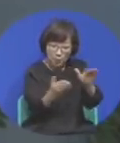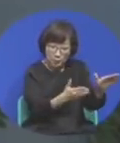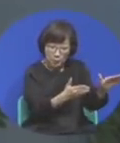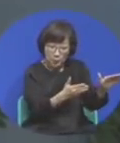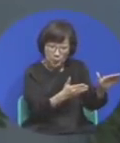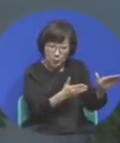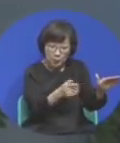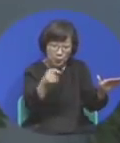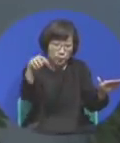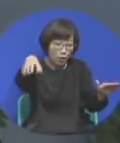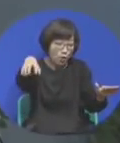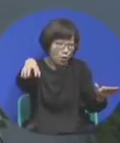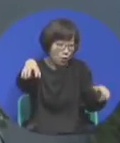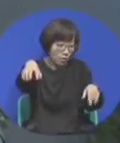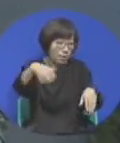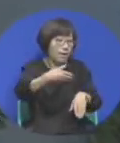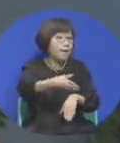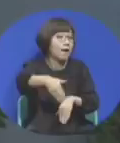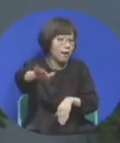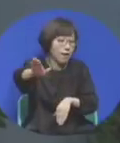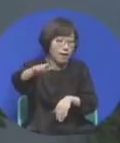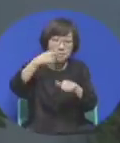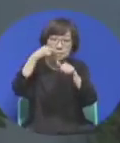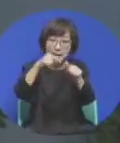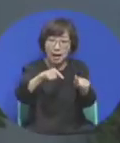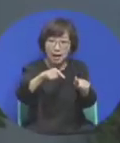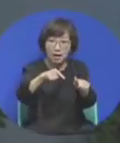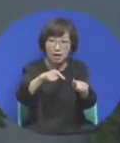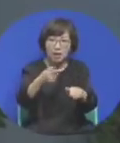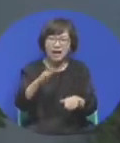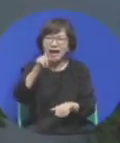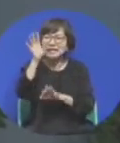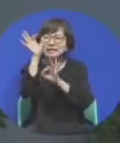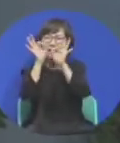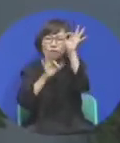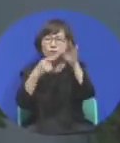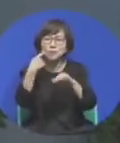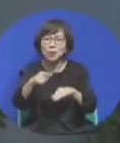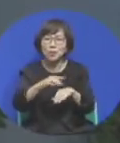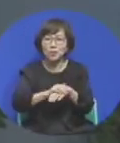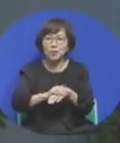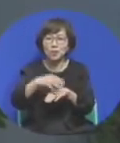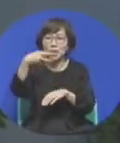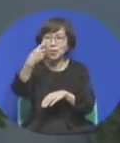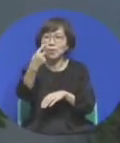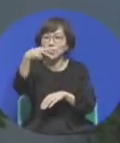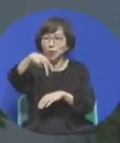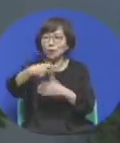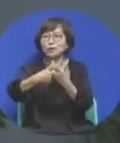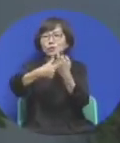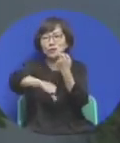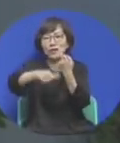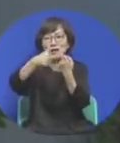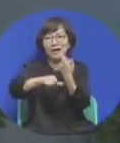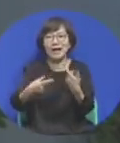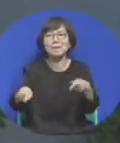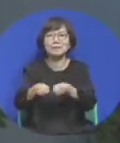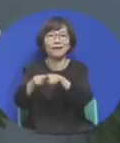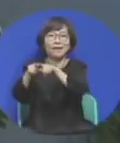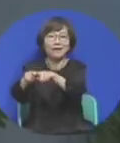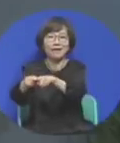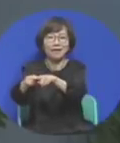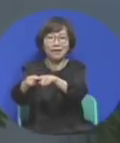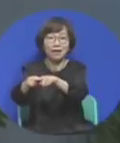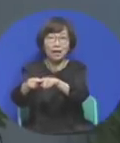your country, your people, and your father's household. 요 조카 데리고 나온 거예요. But he took his nephew along. 다 버리라 했거든요. God told him to discard everything.